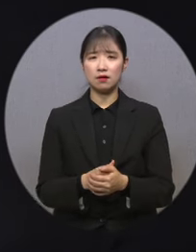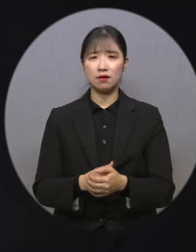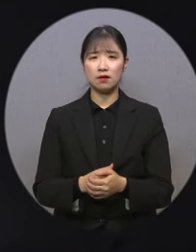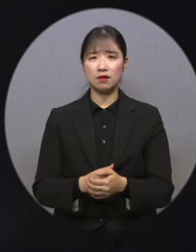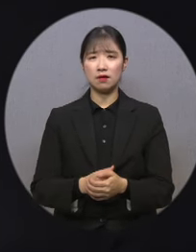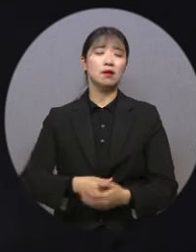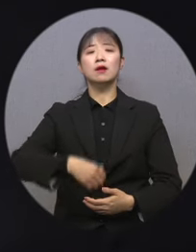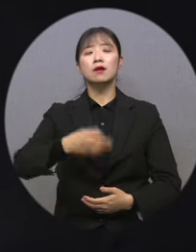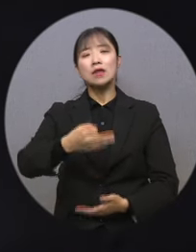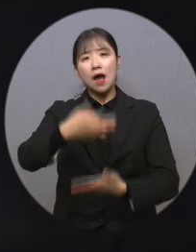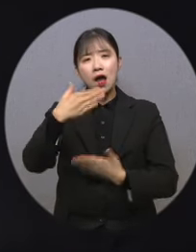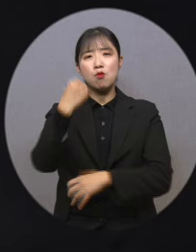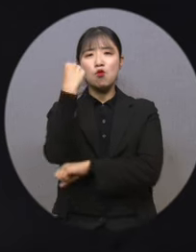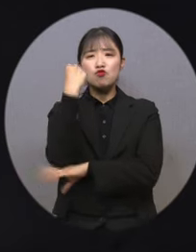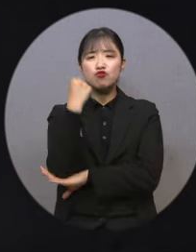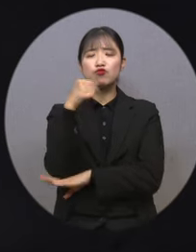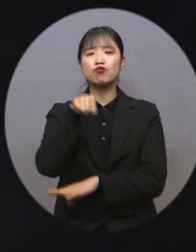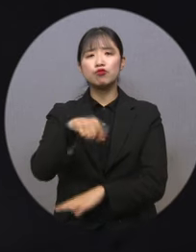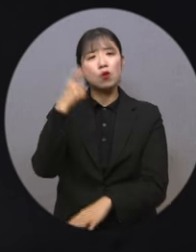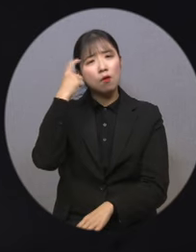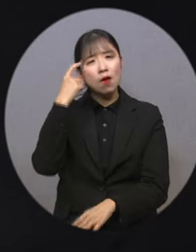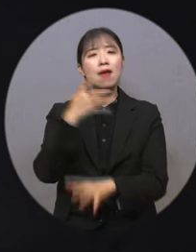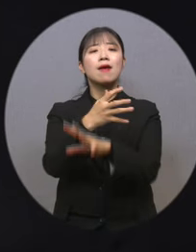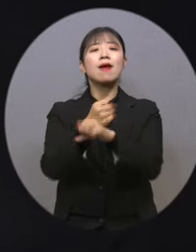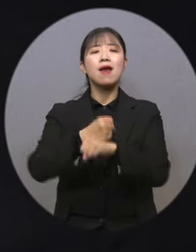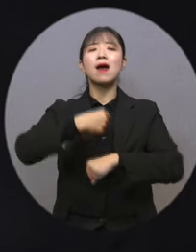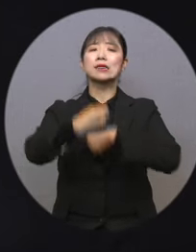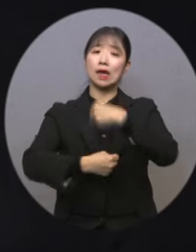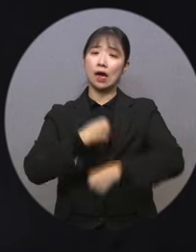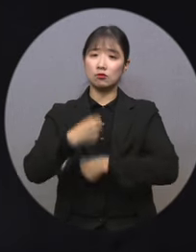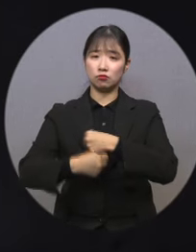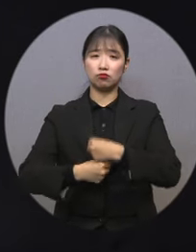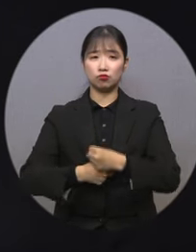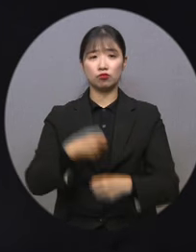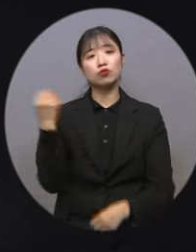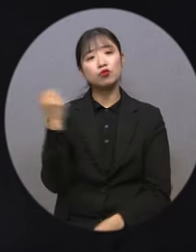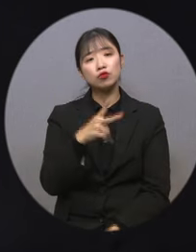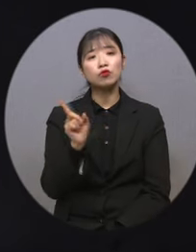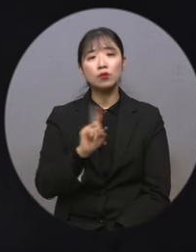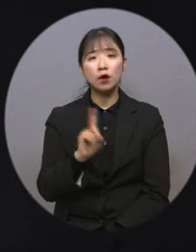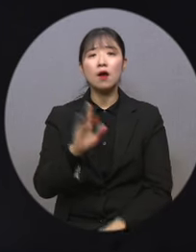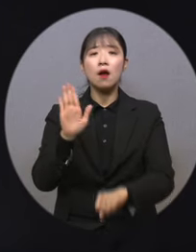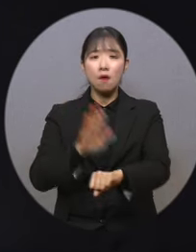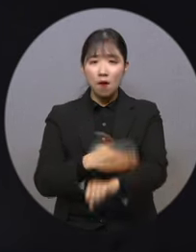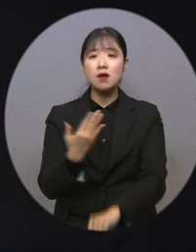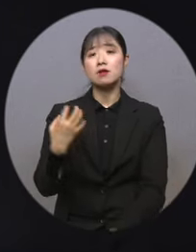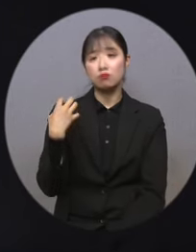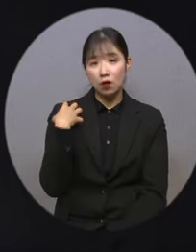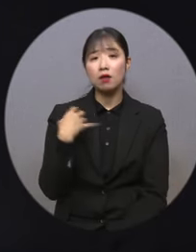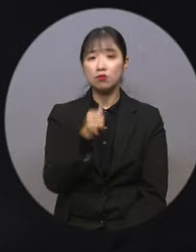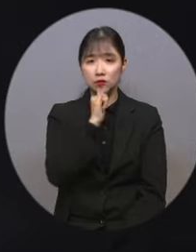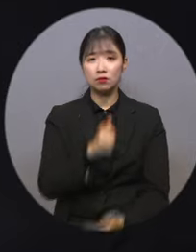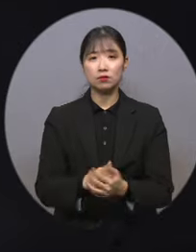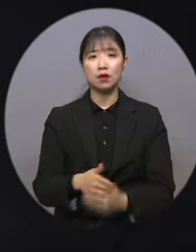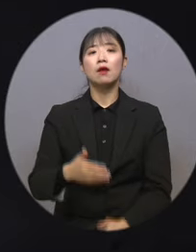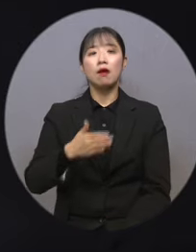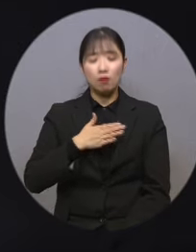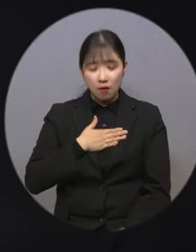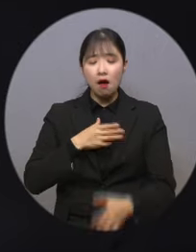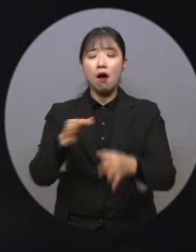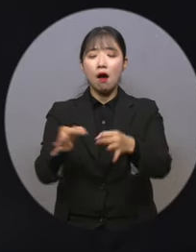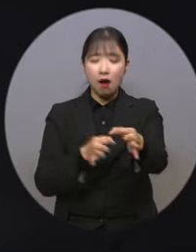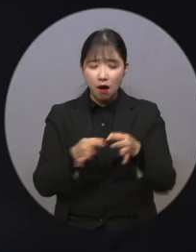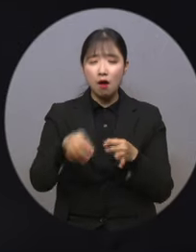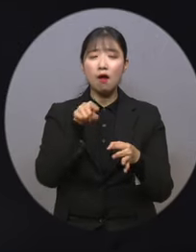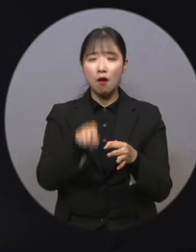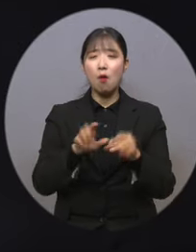자본주의가 왜 존재하냐? 계약 자유가 있어요. 그 다음 또 뭐가 있습니까? 과실 책임. 내가 내 업소에서 코로나